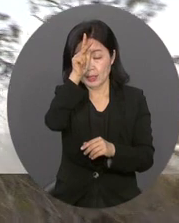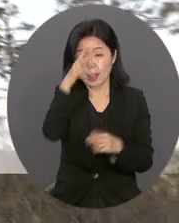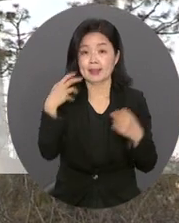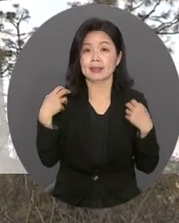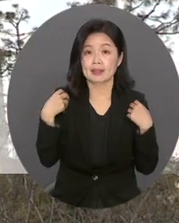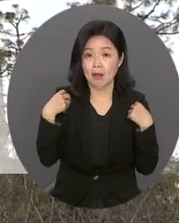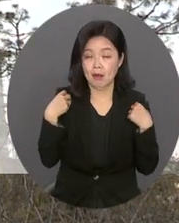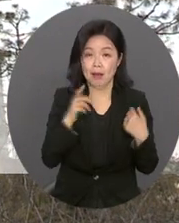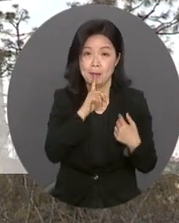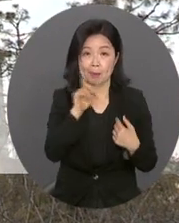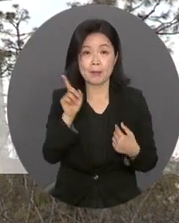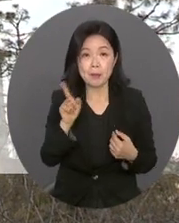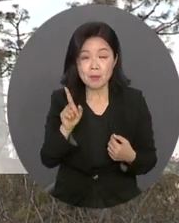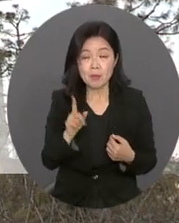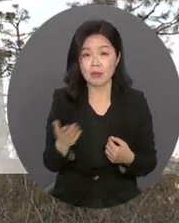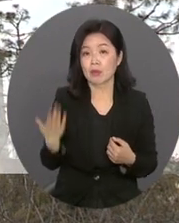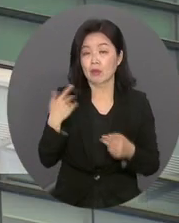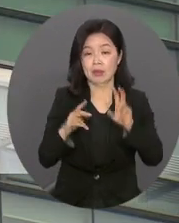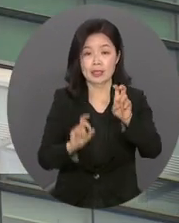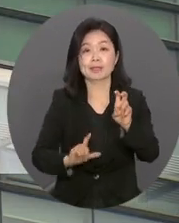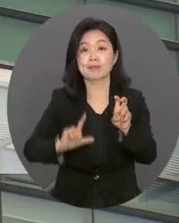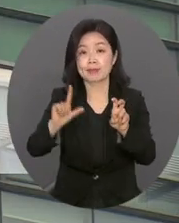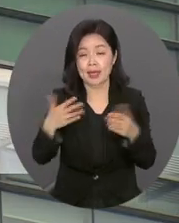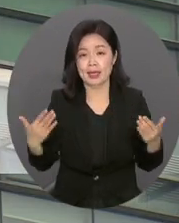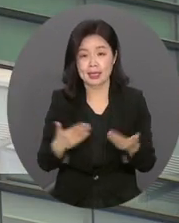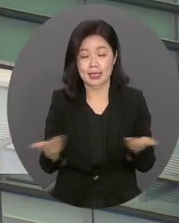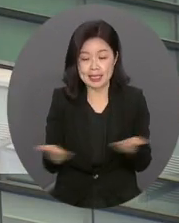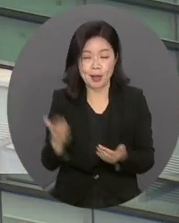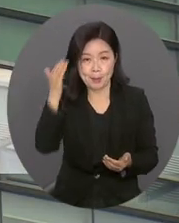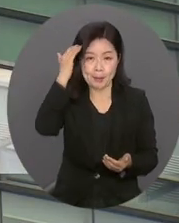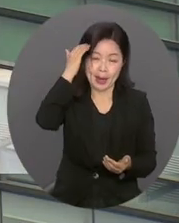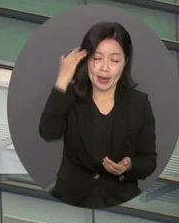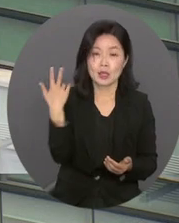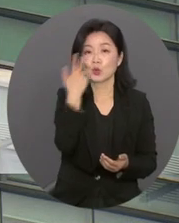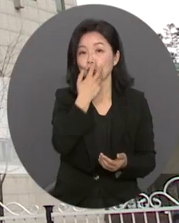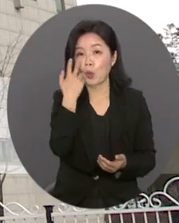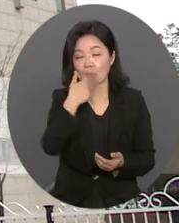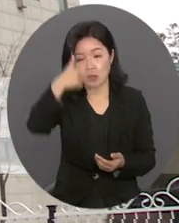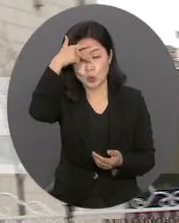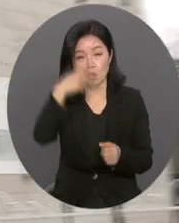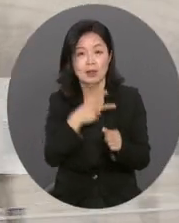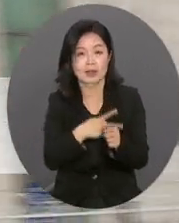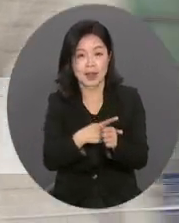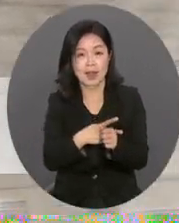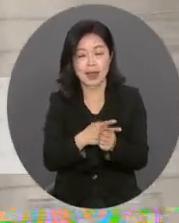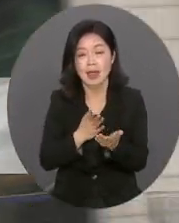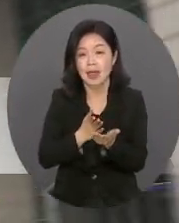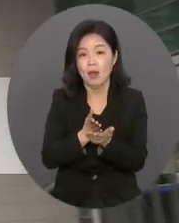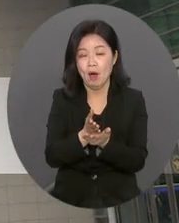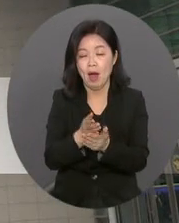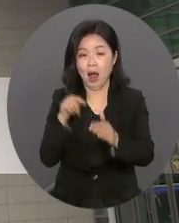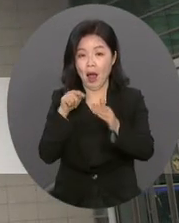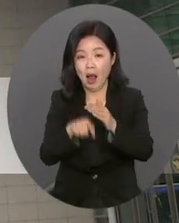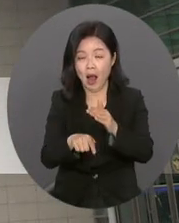반부패 경제범죄 수사대는 지난 20일 업무 방해 등의 혐의로 수사 중인 조선대 교수의 학과 사무실과